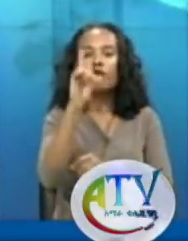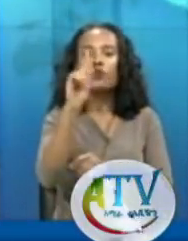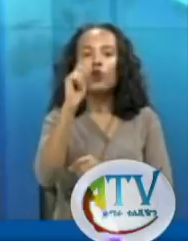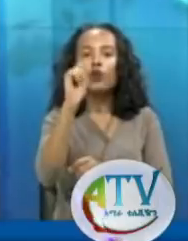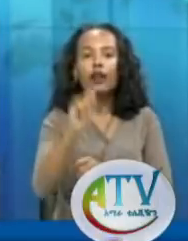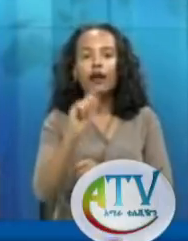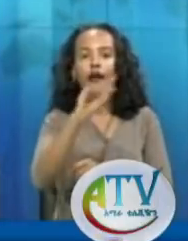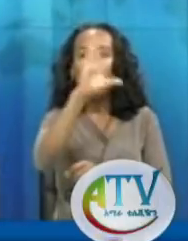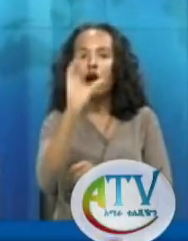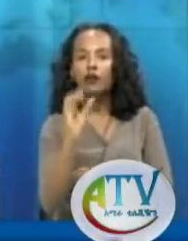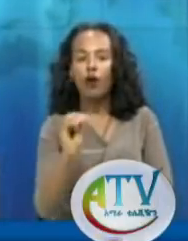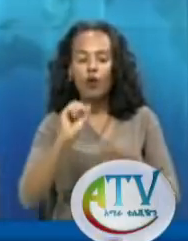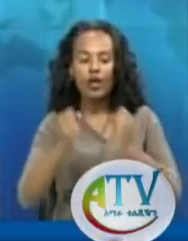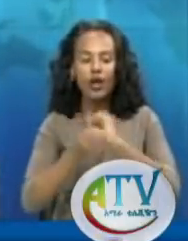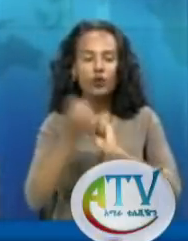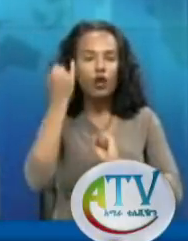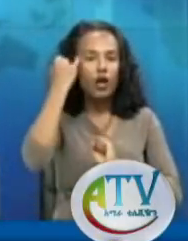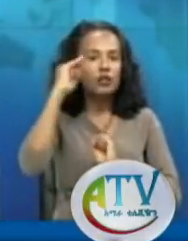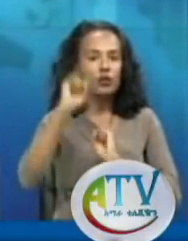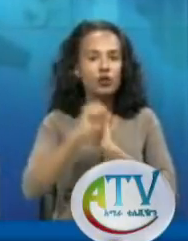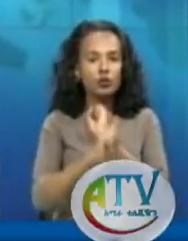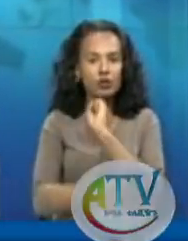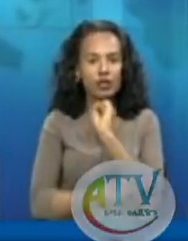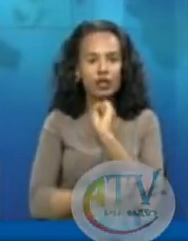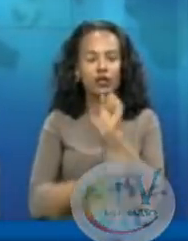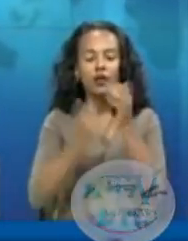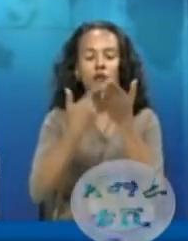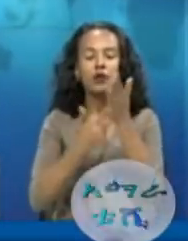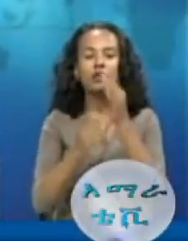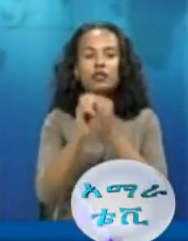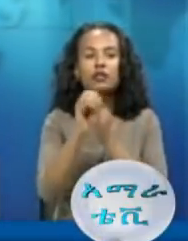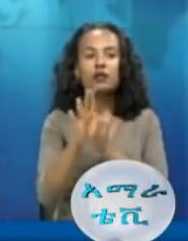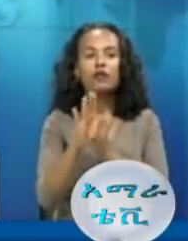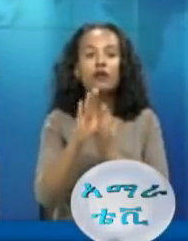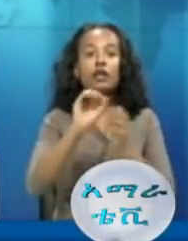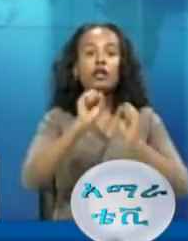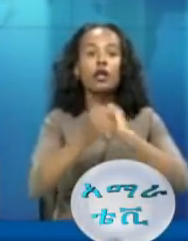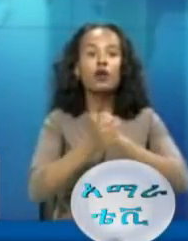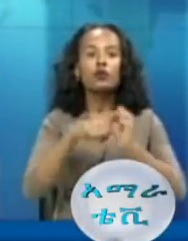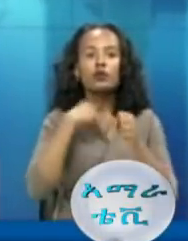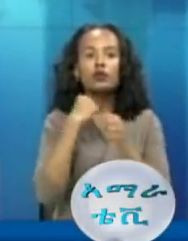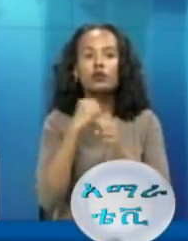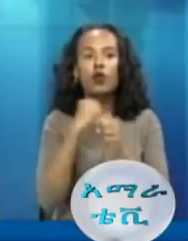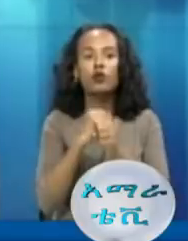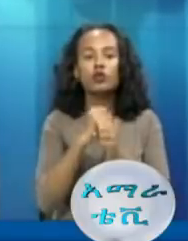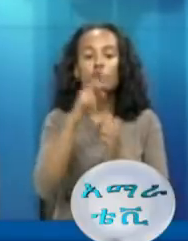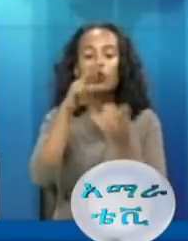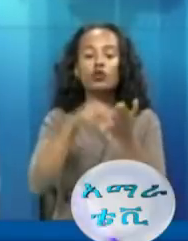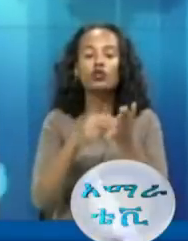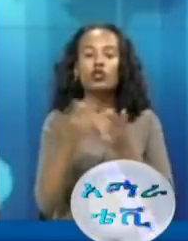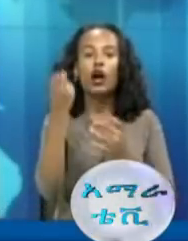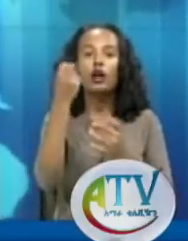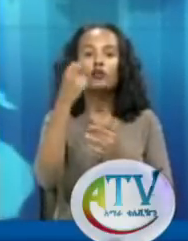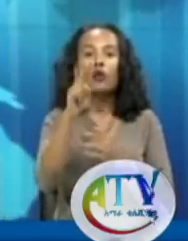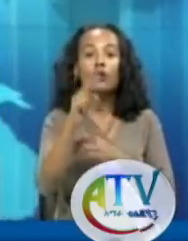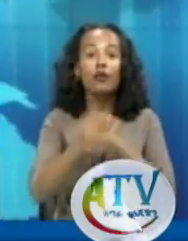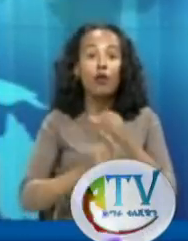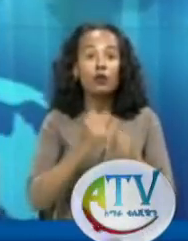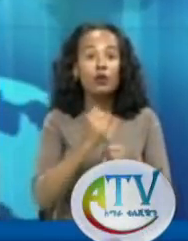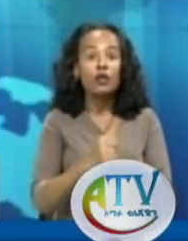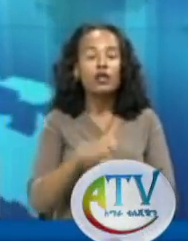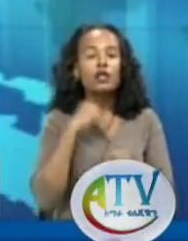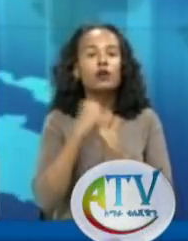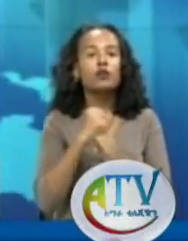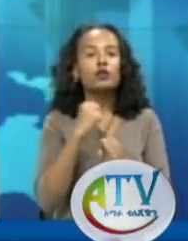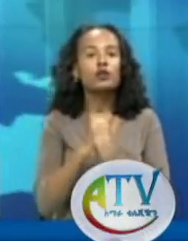ካርታው የለውጥ ሐሳቦች መሰረት በዚህም ዘርፍ የለውጥ ስራዎች በ2012 ዓ.ም ምረት